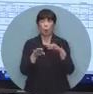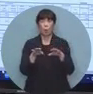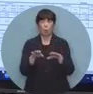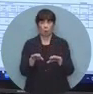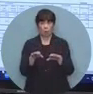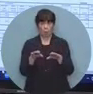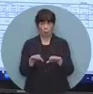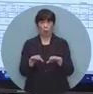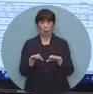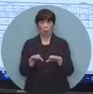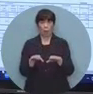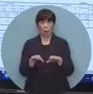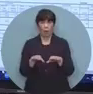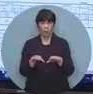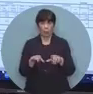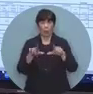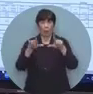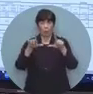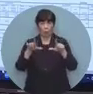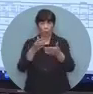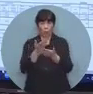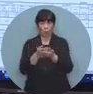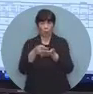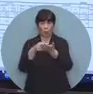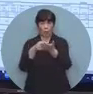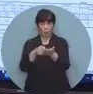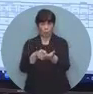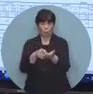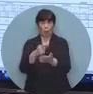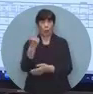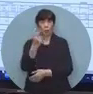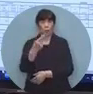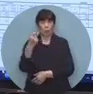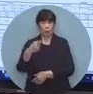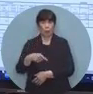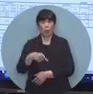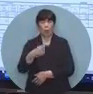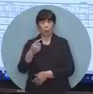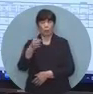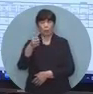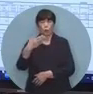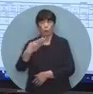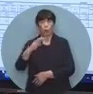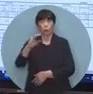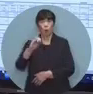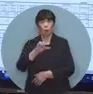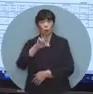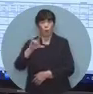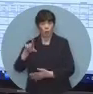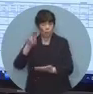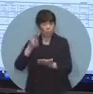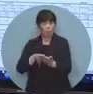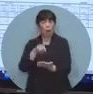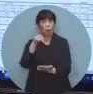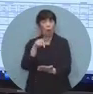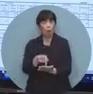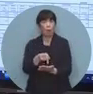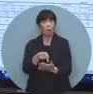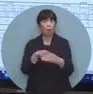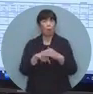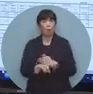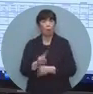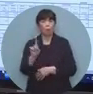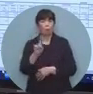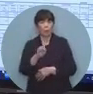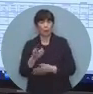あの開示請求で出したえこの免疫1154円の3定の根拠ですねえま開示請求で出してくださ